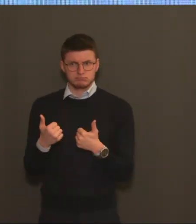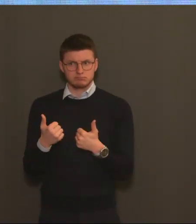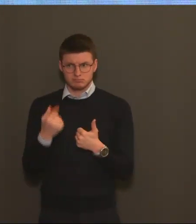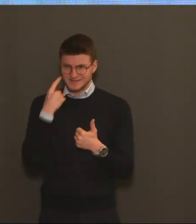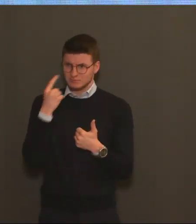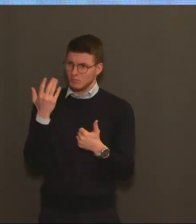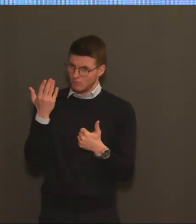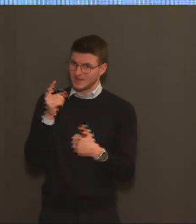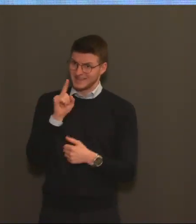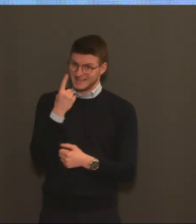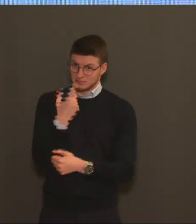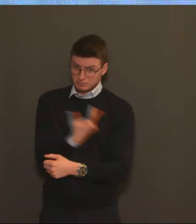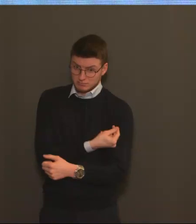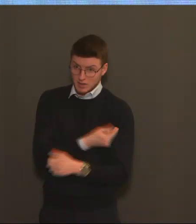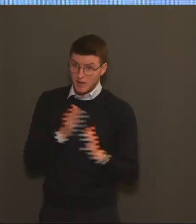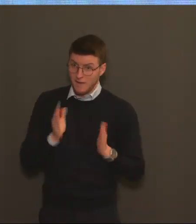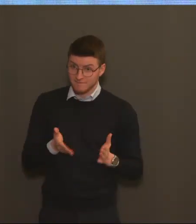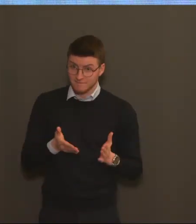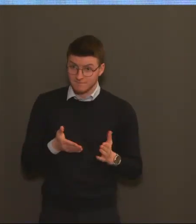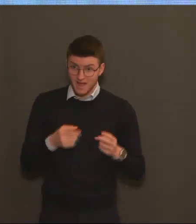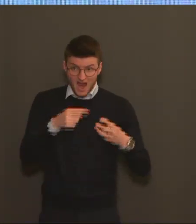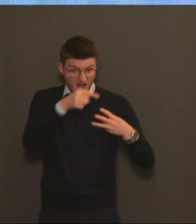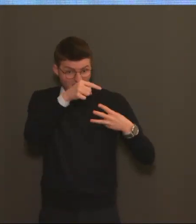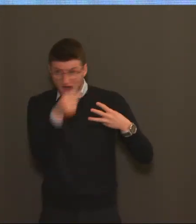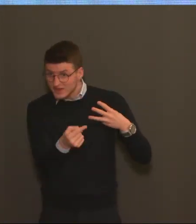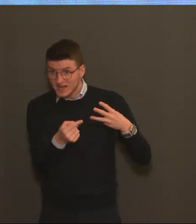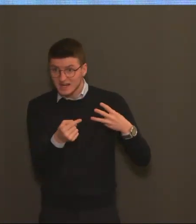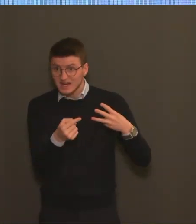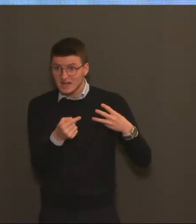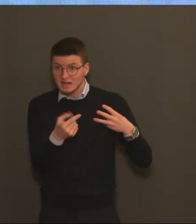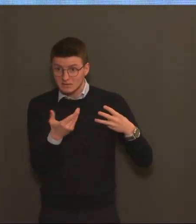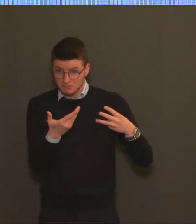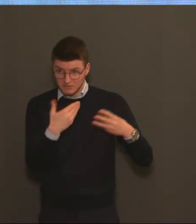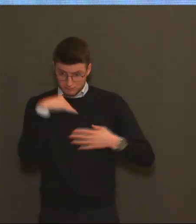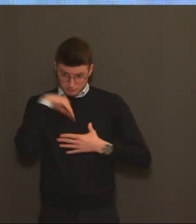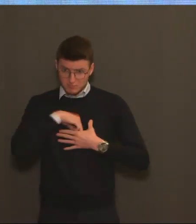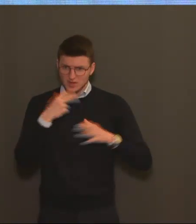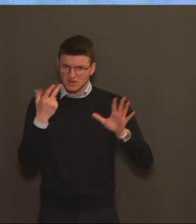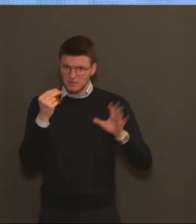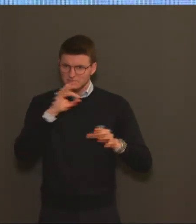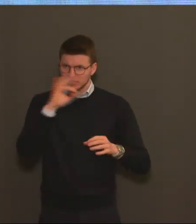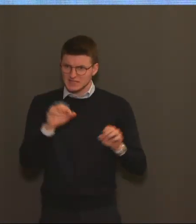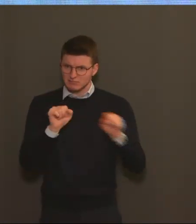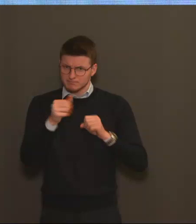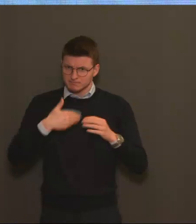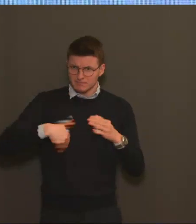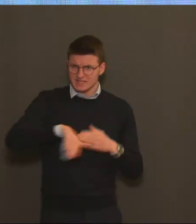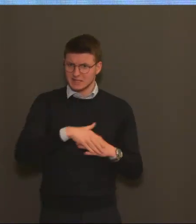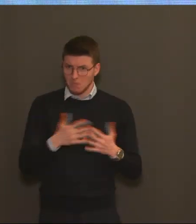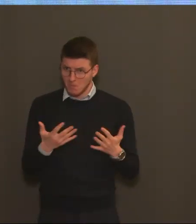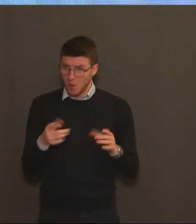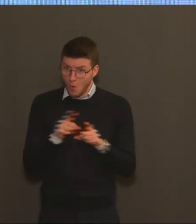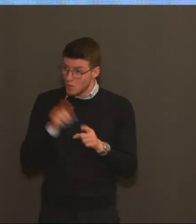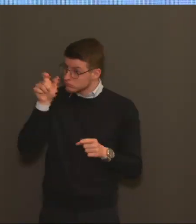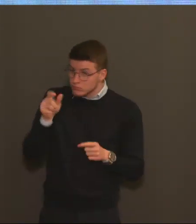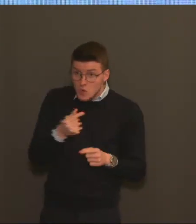alle vaccins minstens 80% bescherming geven. En dit ook bij oude, fragiele mensen. En wat